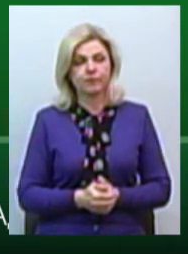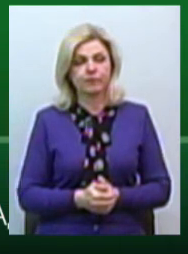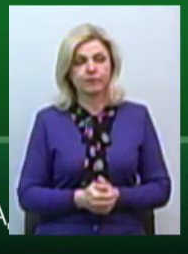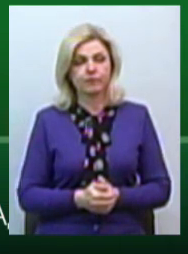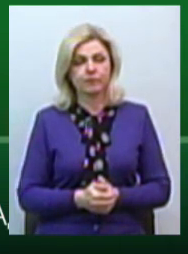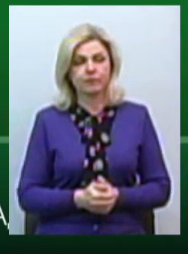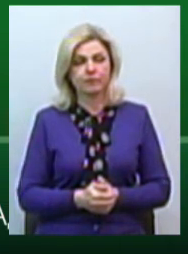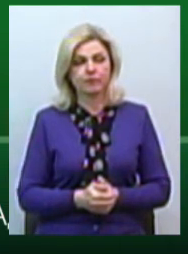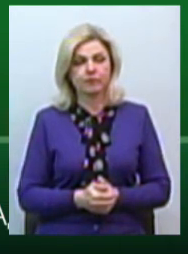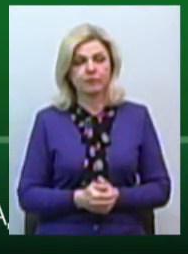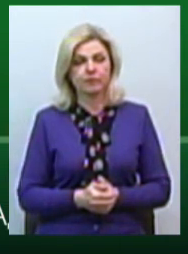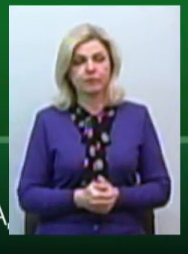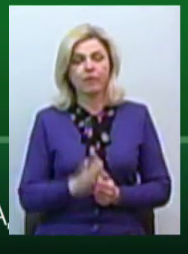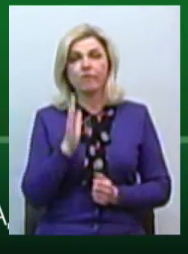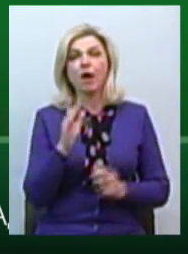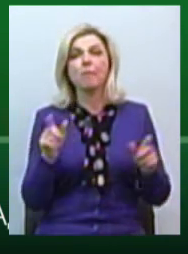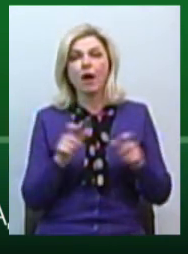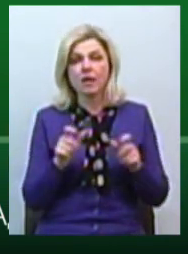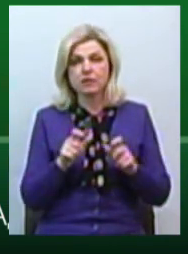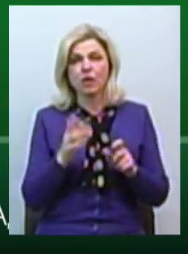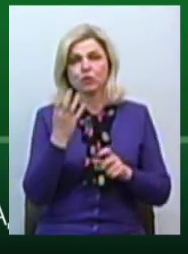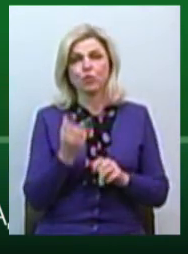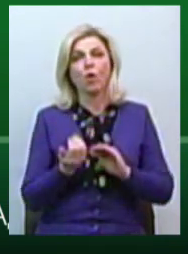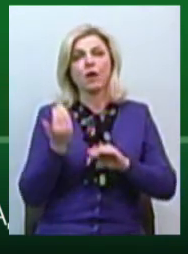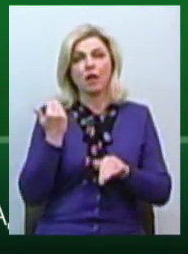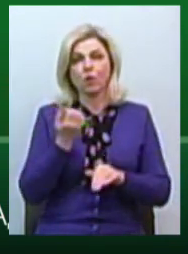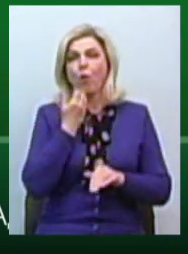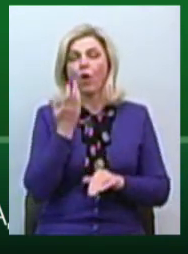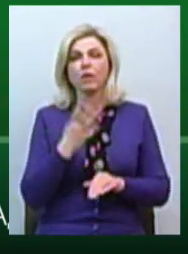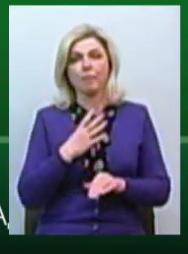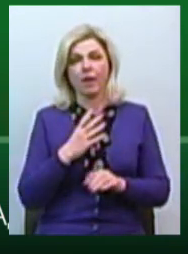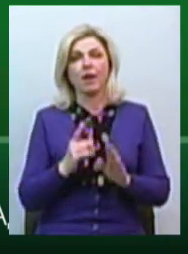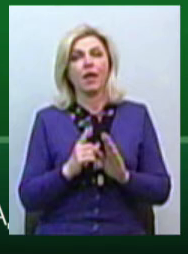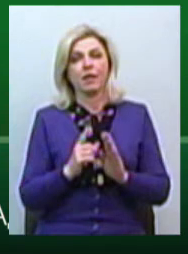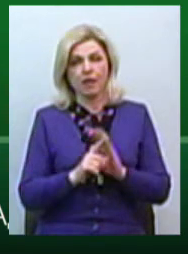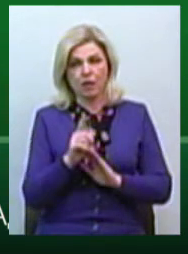нас по магазинах уже ще раніше, коли карантинні заходи ми